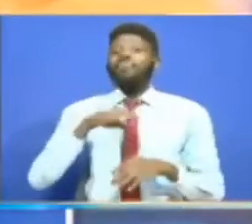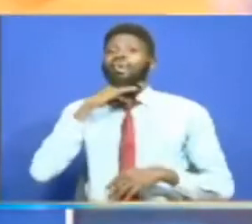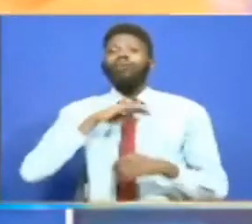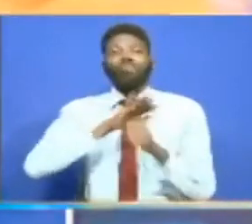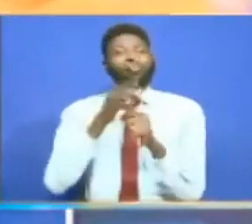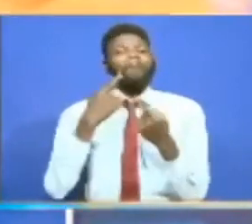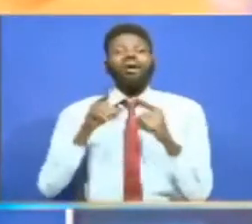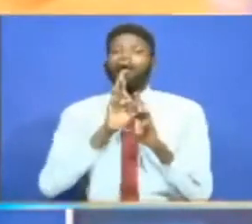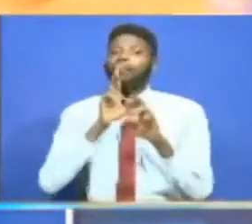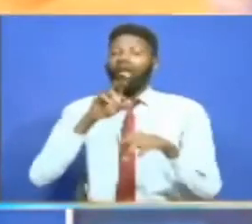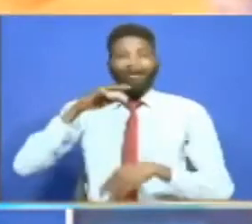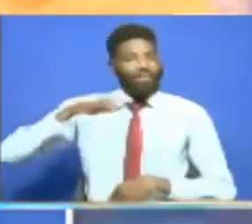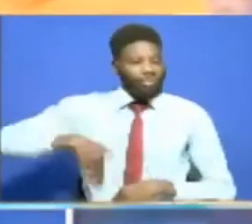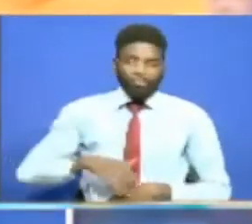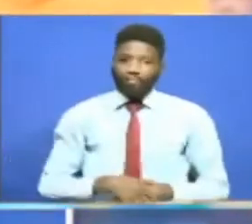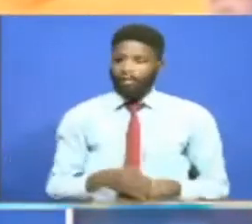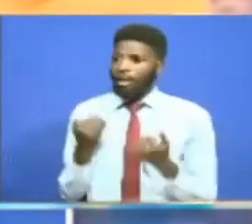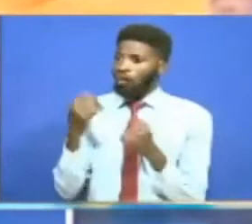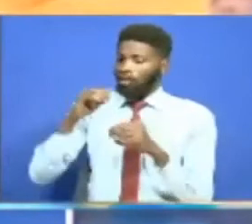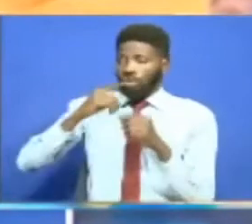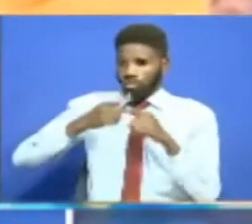shaka takwimu hizo za hivi punde zimefikia